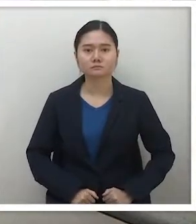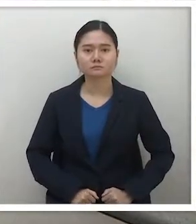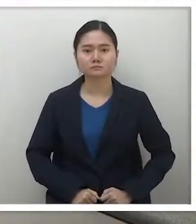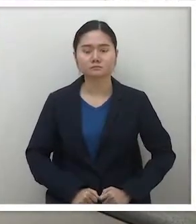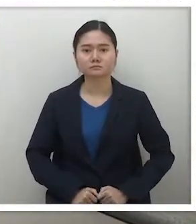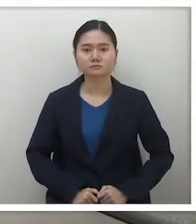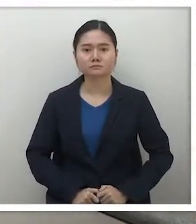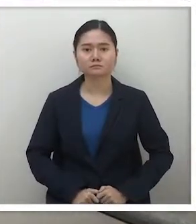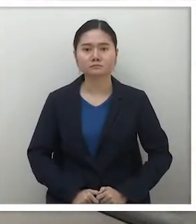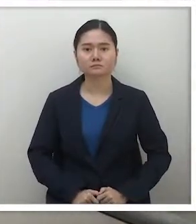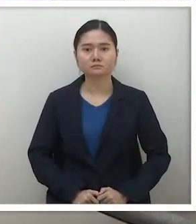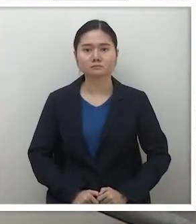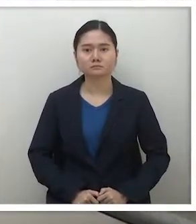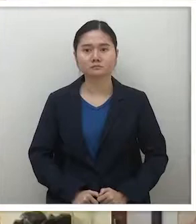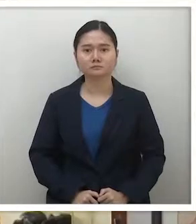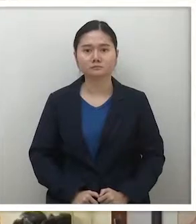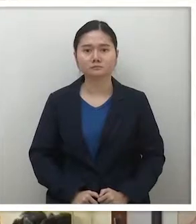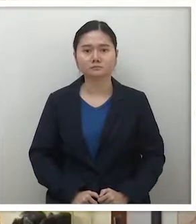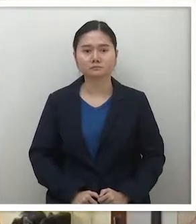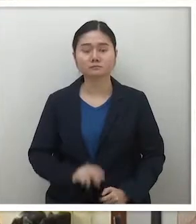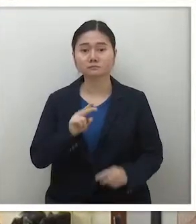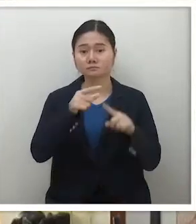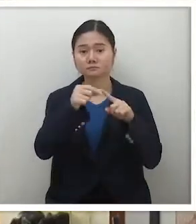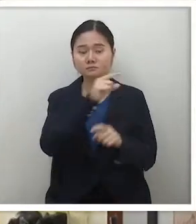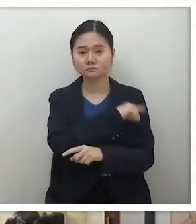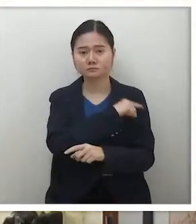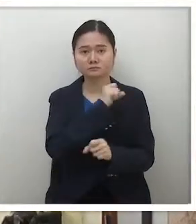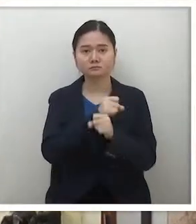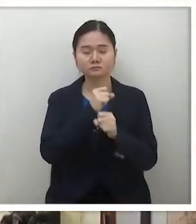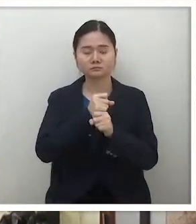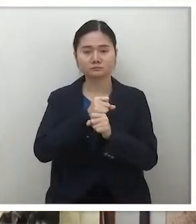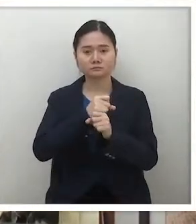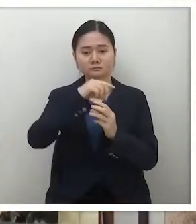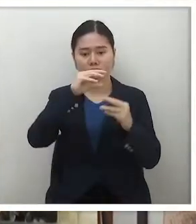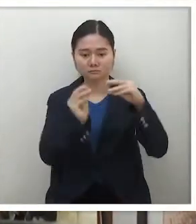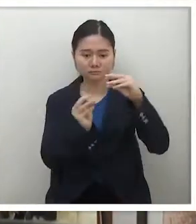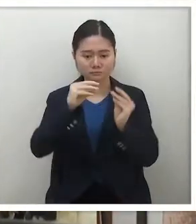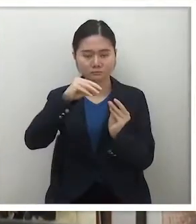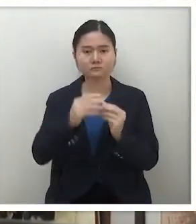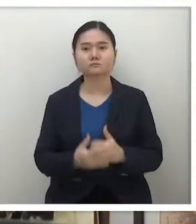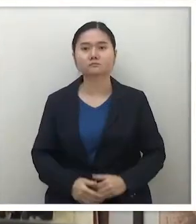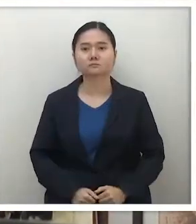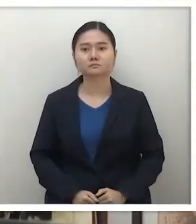โอเคตอนนี้ใช้ลูกศรสีขาวเป็นตัวจับหมุนครับโอเคครับ